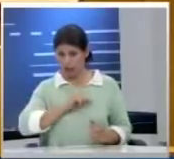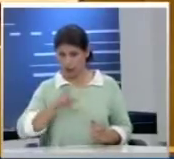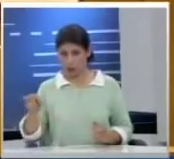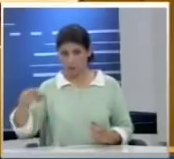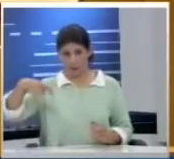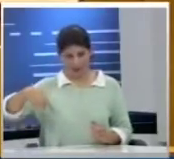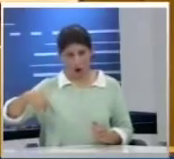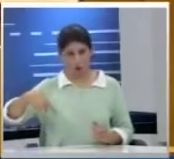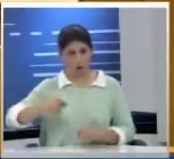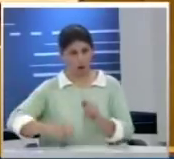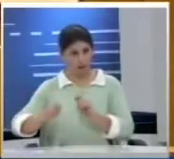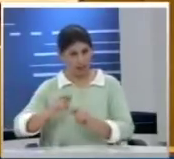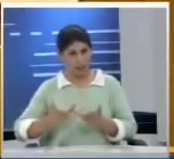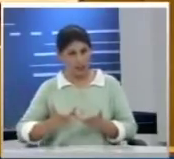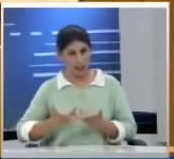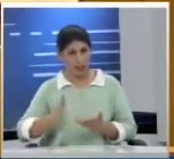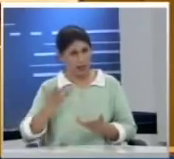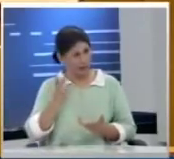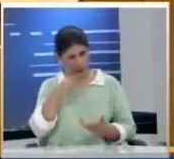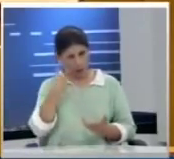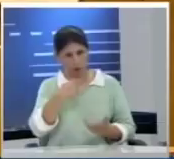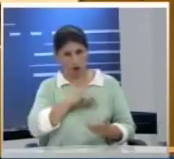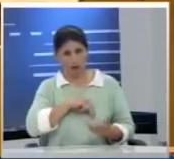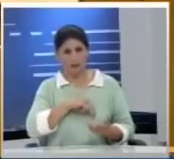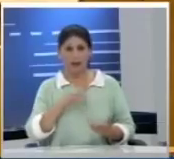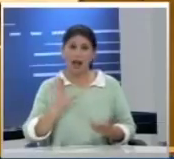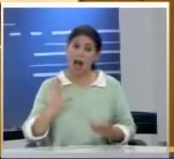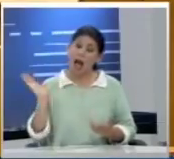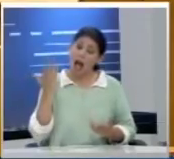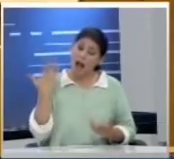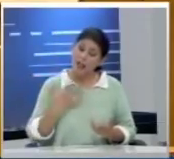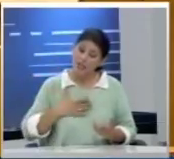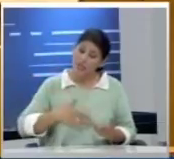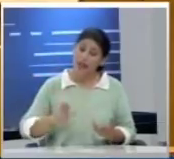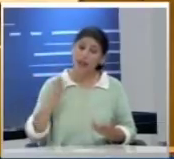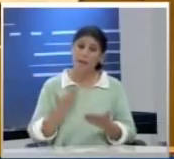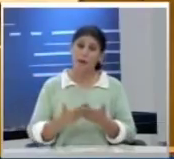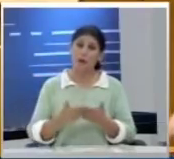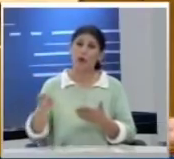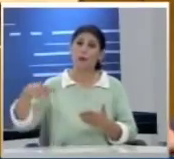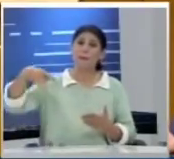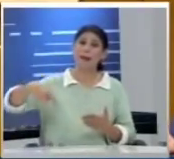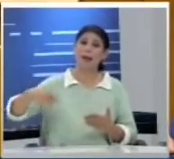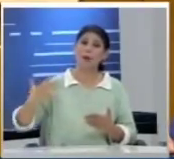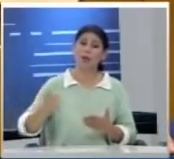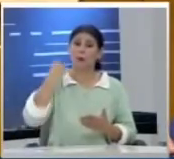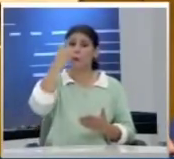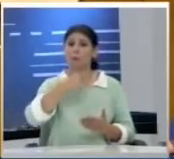σκευωρία ο Παπαγγελόπουλος. Εκτός αν θέλετε να αποδείξετε ότι ο Παπαγγελόπουλος είχε